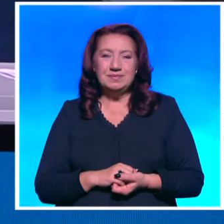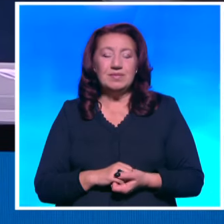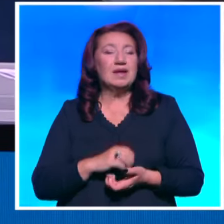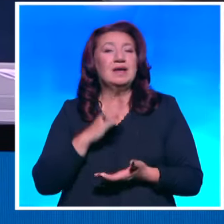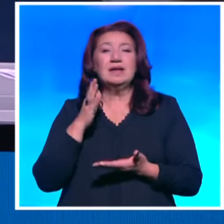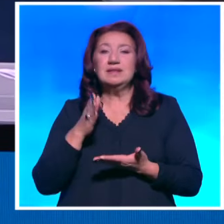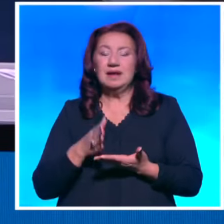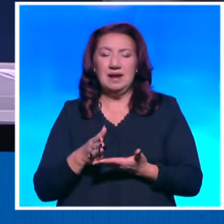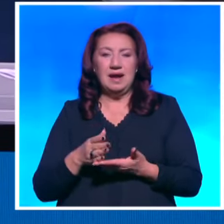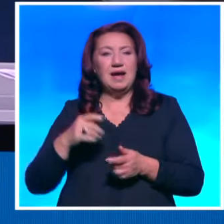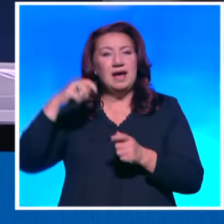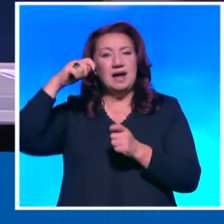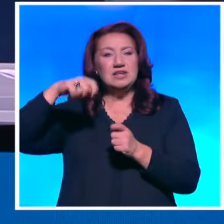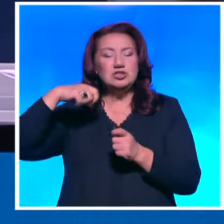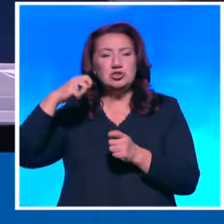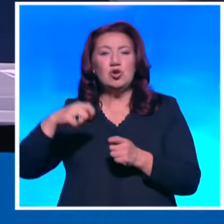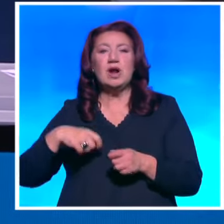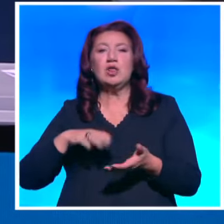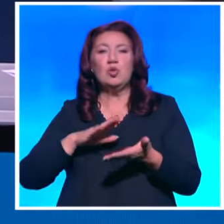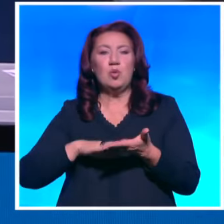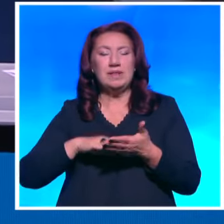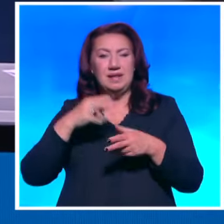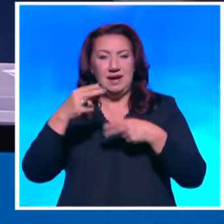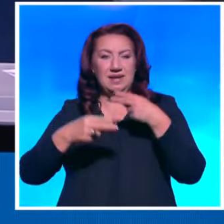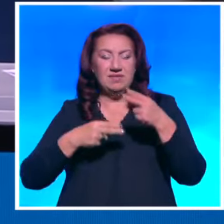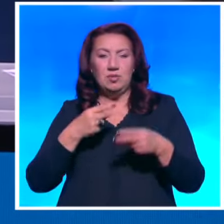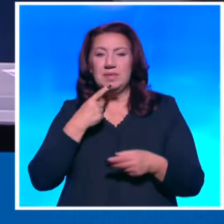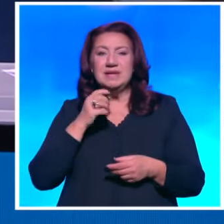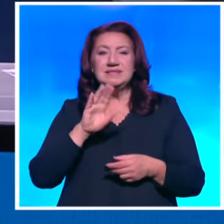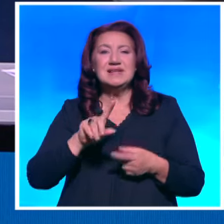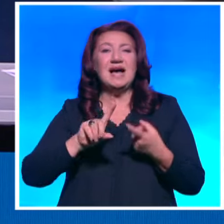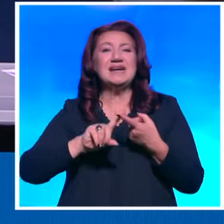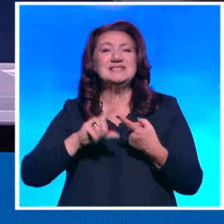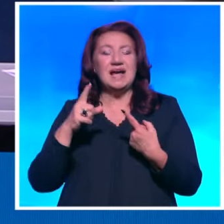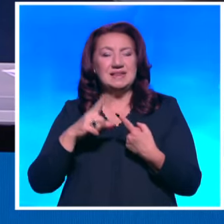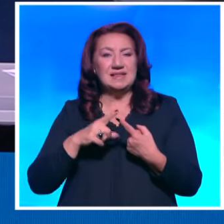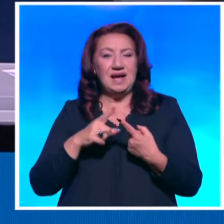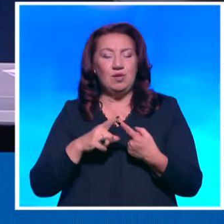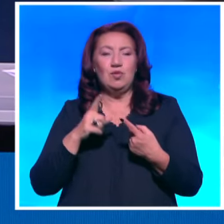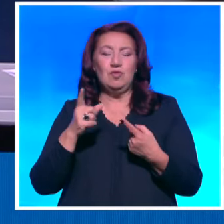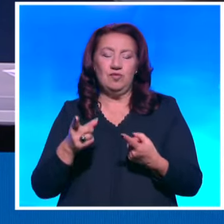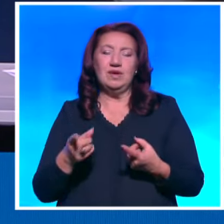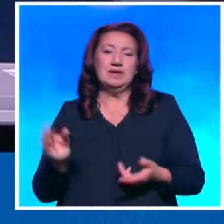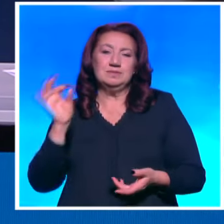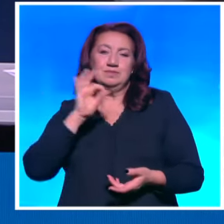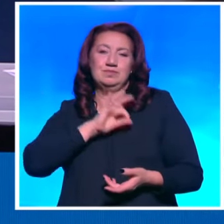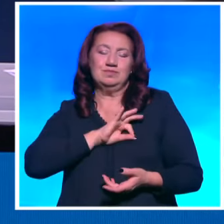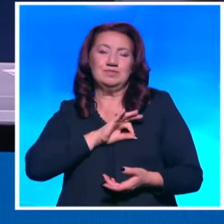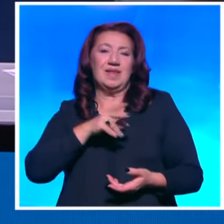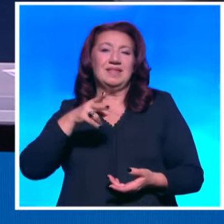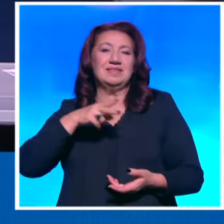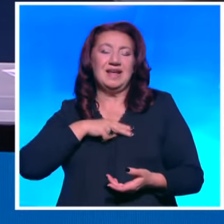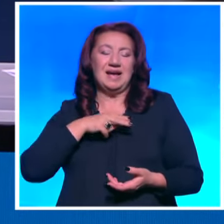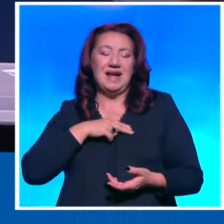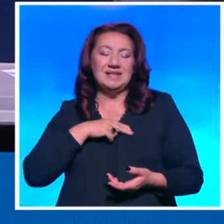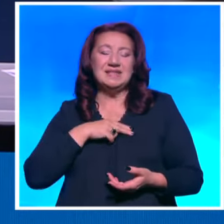на финала режисьорът на документалния филм за Кристиян Таков, Веселин Диманов, е носителят на голямата награда Будител